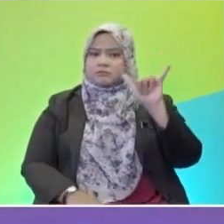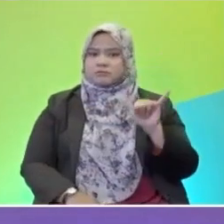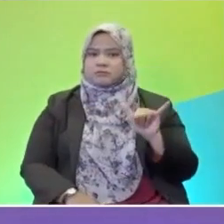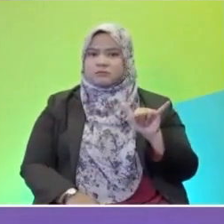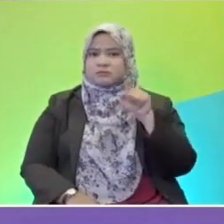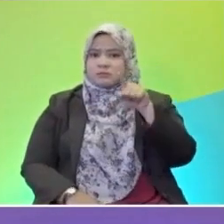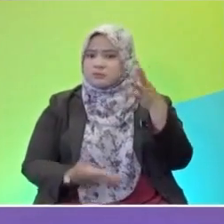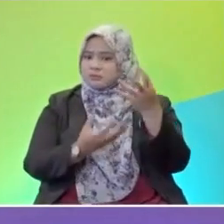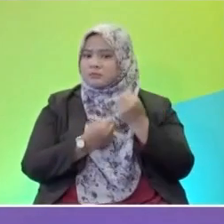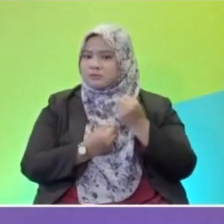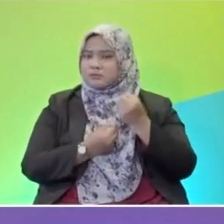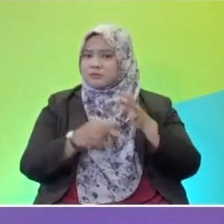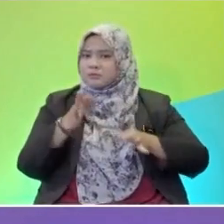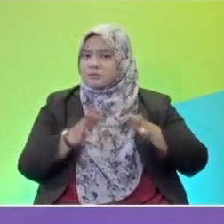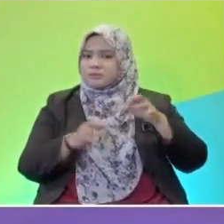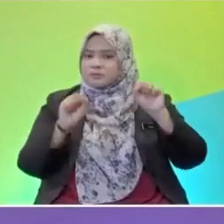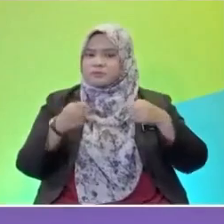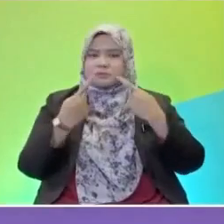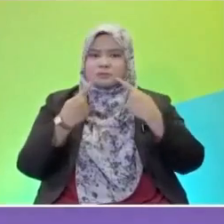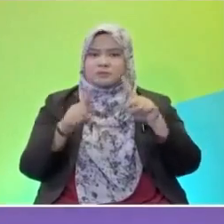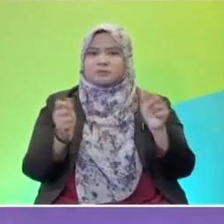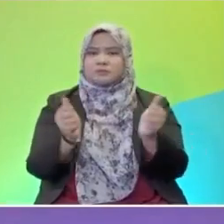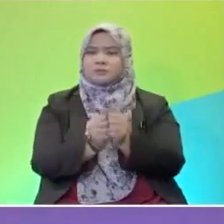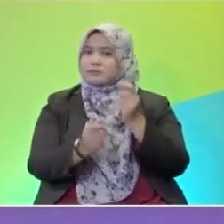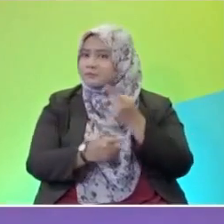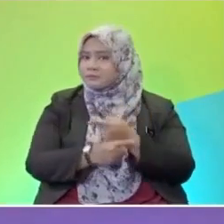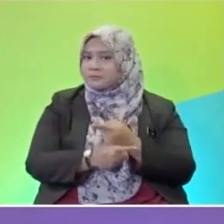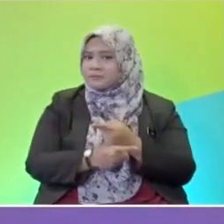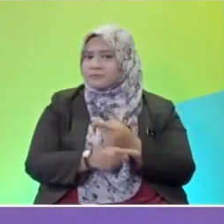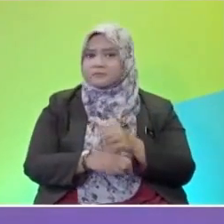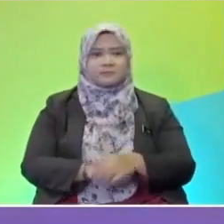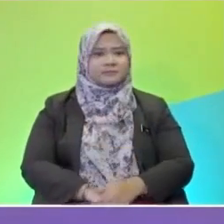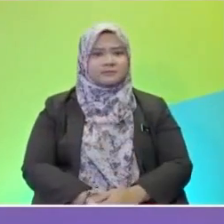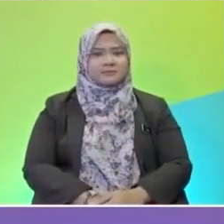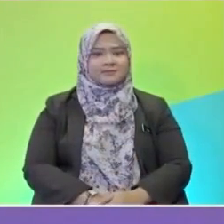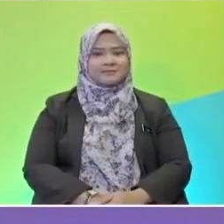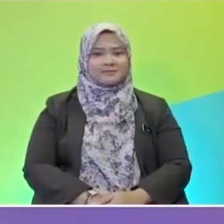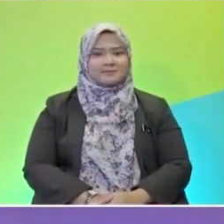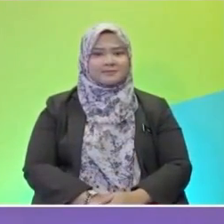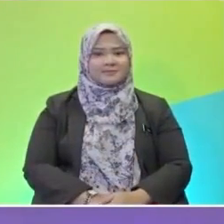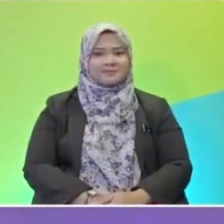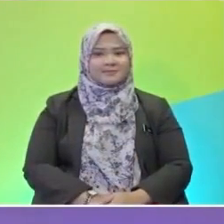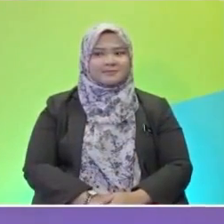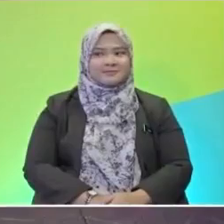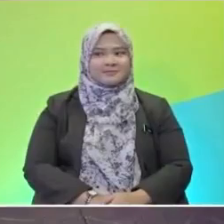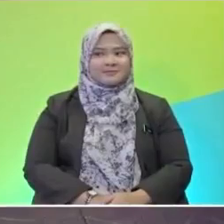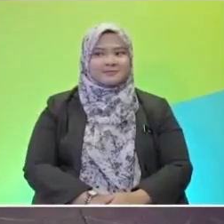dinamakan yang juga berkaitan dengan salah satu daripada sifat cahaya Oke